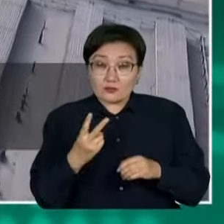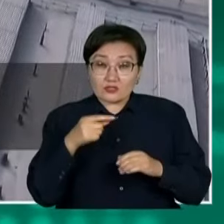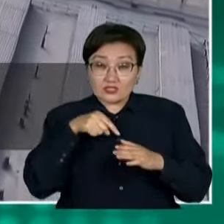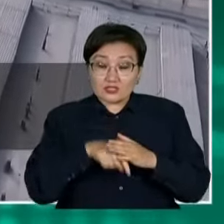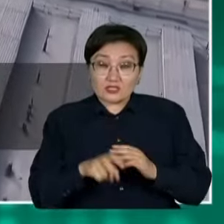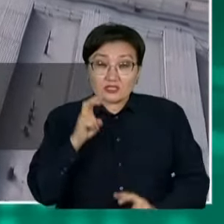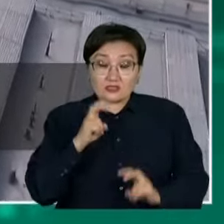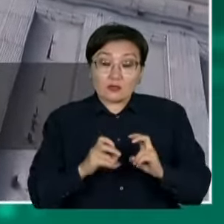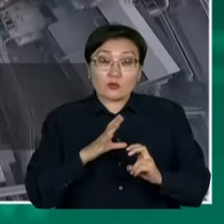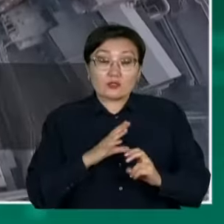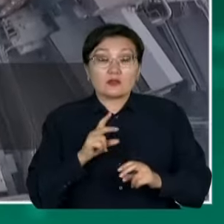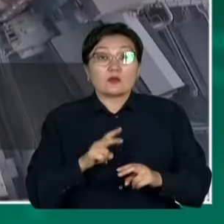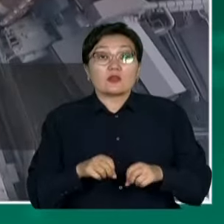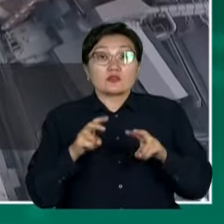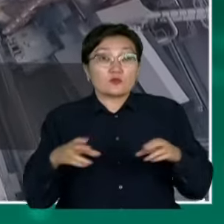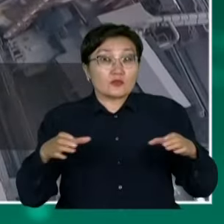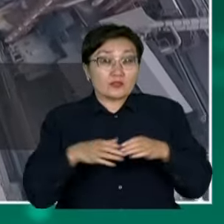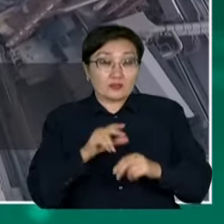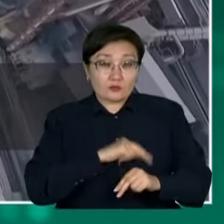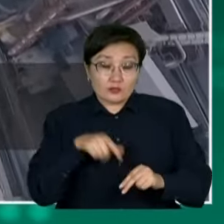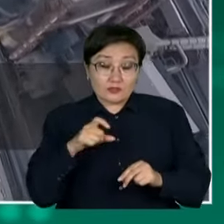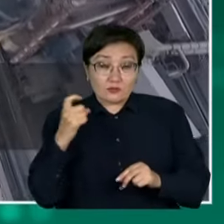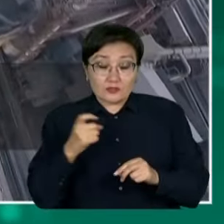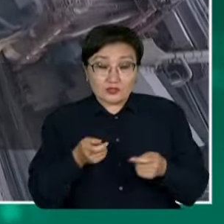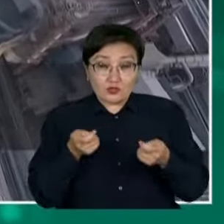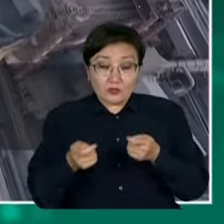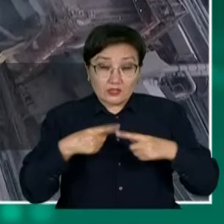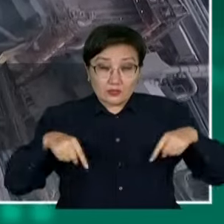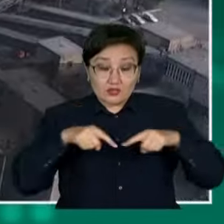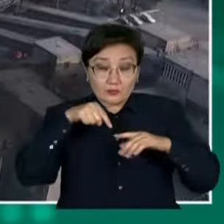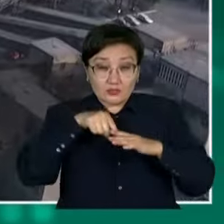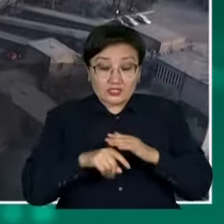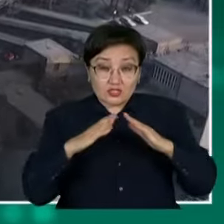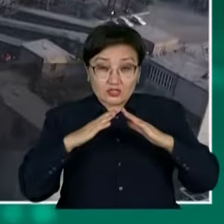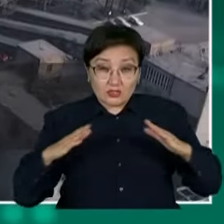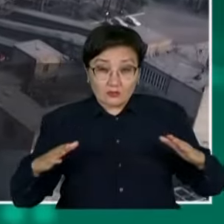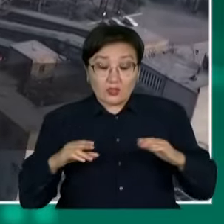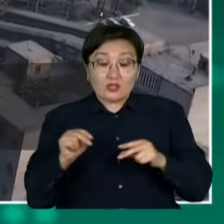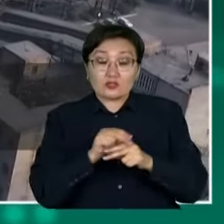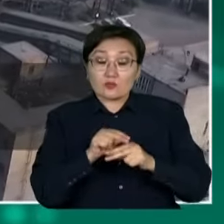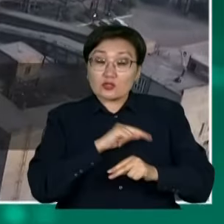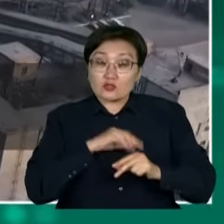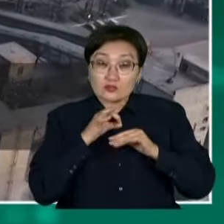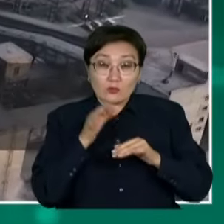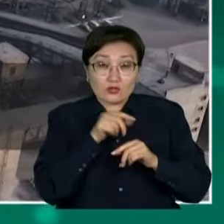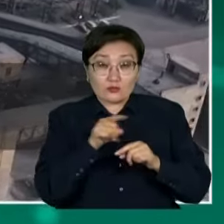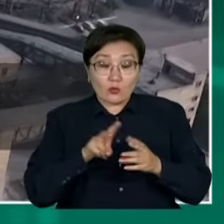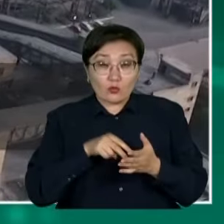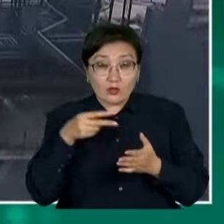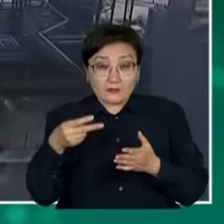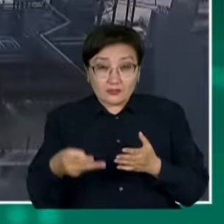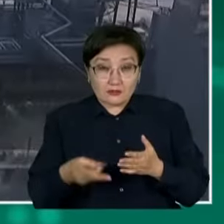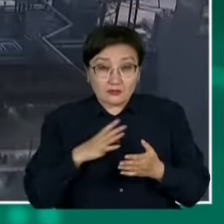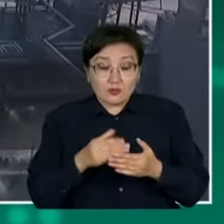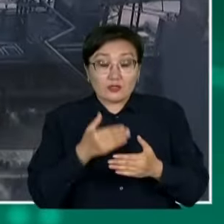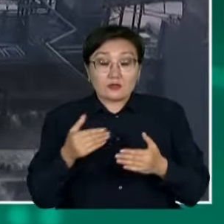цехында болған. Мердігерлік ұйымның қызметкерлері химиялық басқару блогы ғимаратының шатырына демонтаж жұмыстарын жүргізу кезінде құлап кеткен.